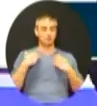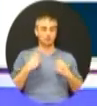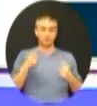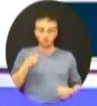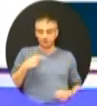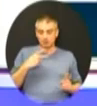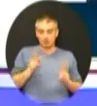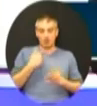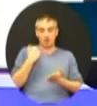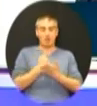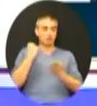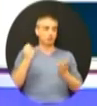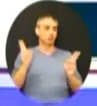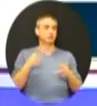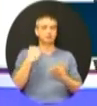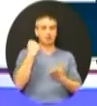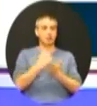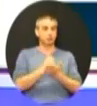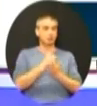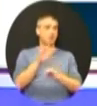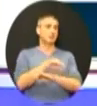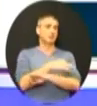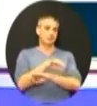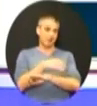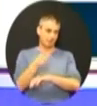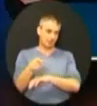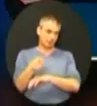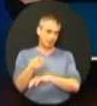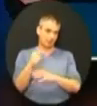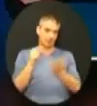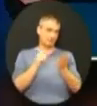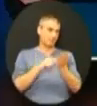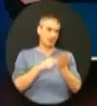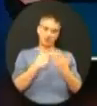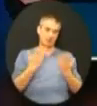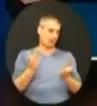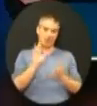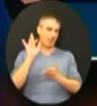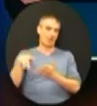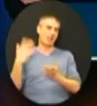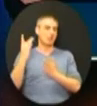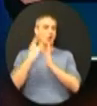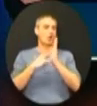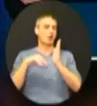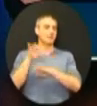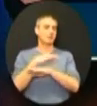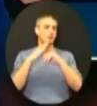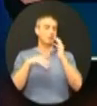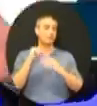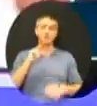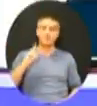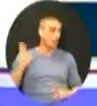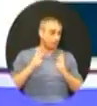אמר את זה אני לא יכול לאשר אי אפשר לאשר תבה באופרה אי אפשר אי אפשר לעשות את זה א והציבור